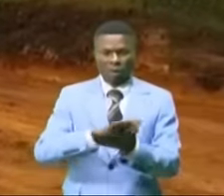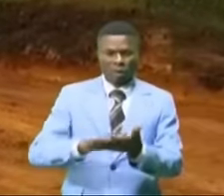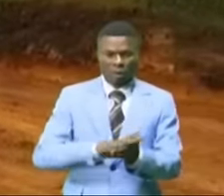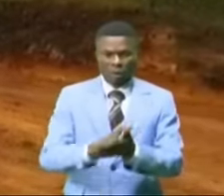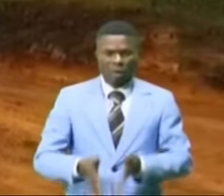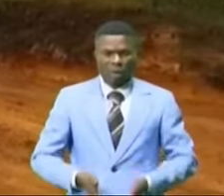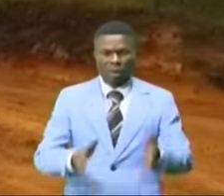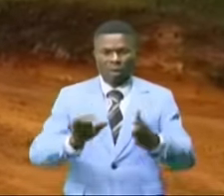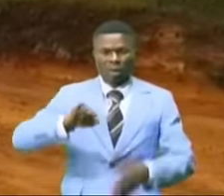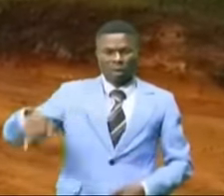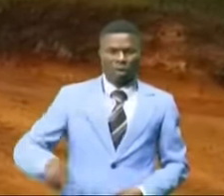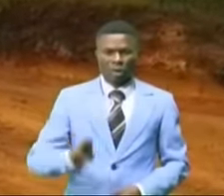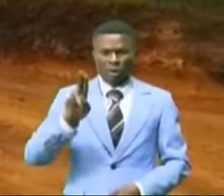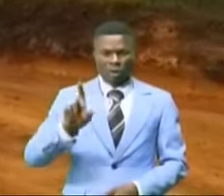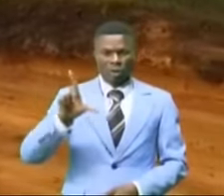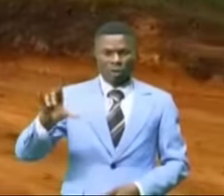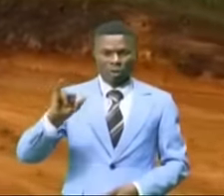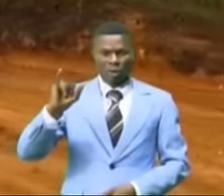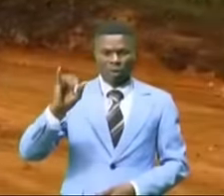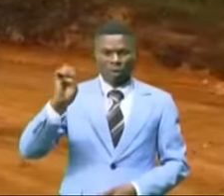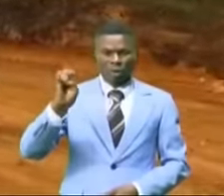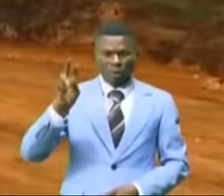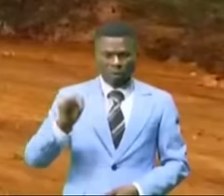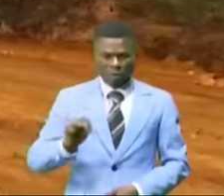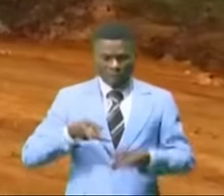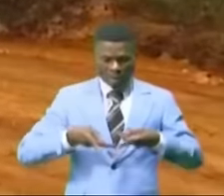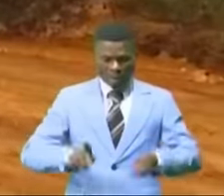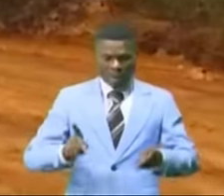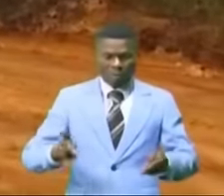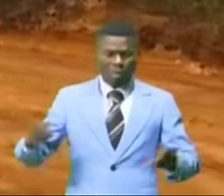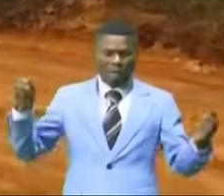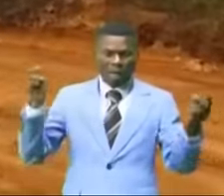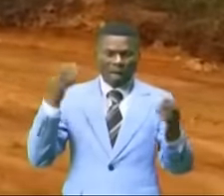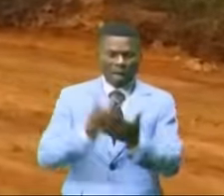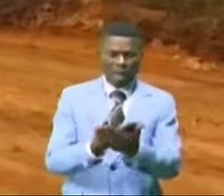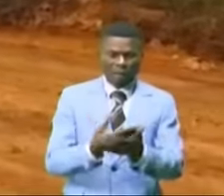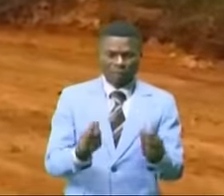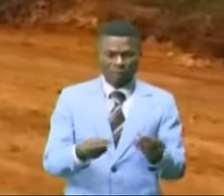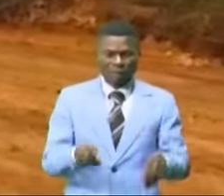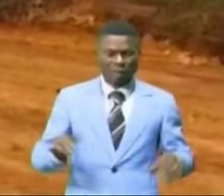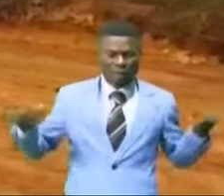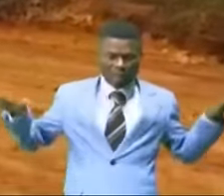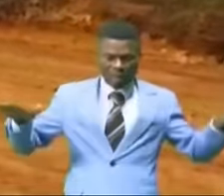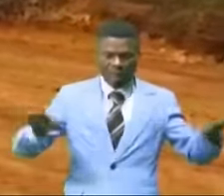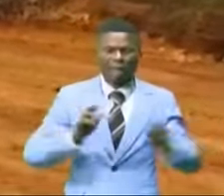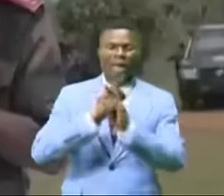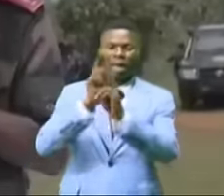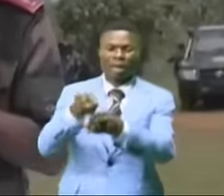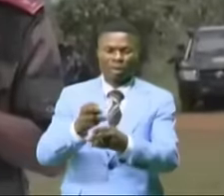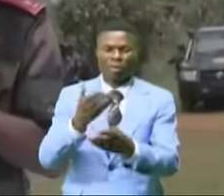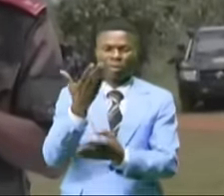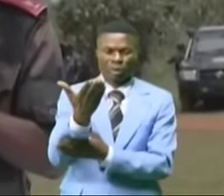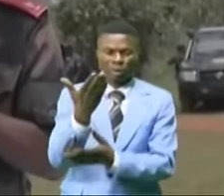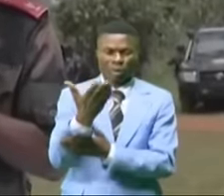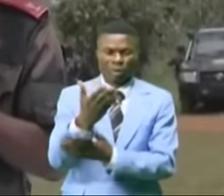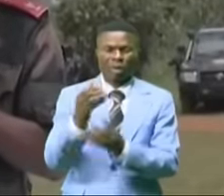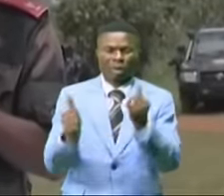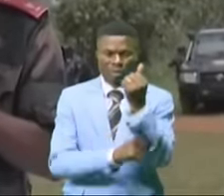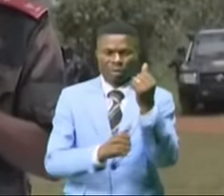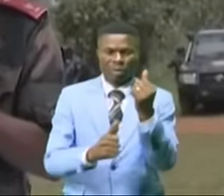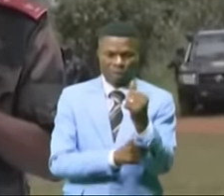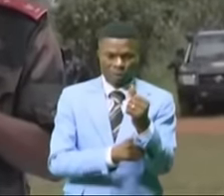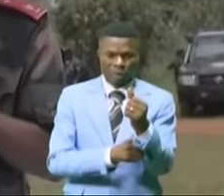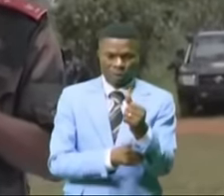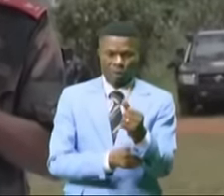de l'avenue Julien Paluku, qui donne accès à cet aéroport, constitue une réponse à une demande des usagers de